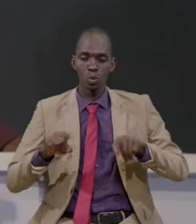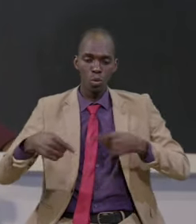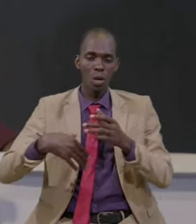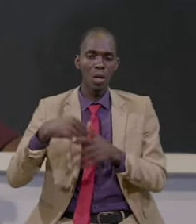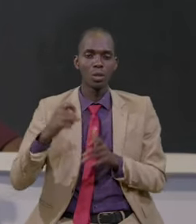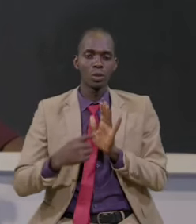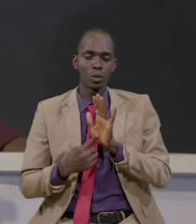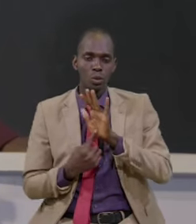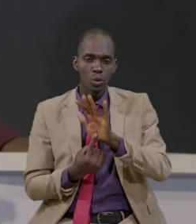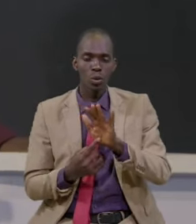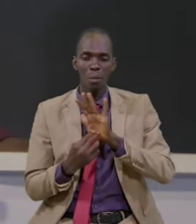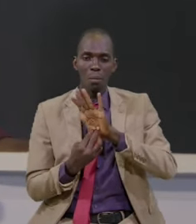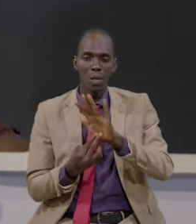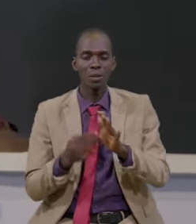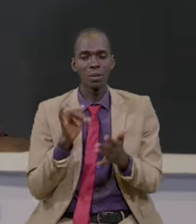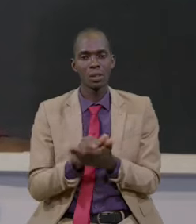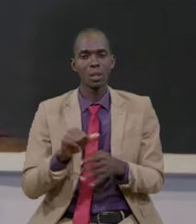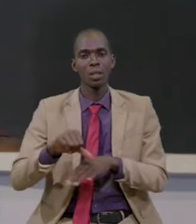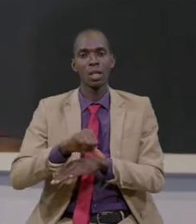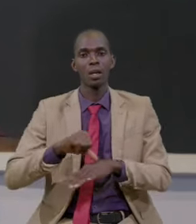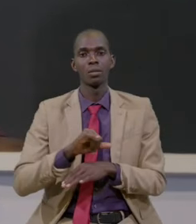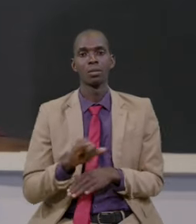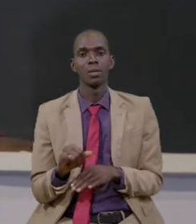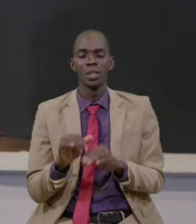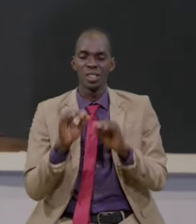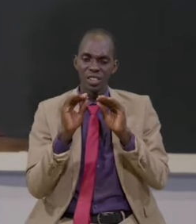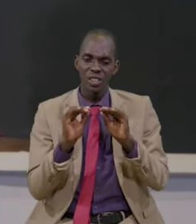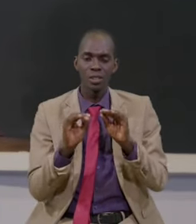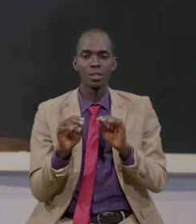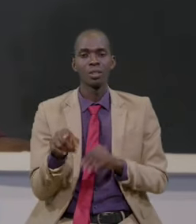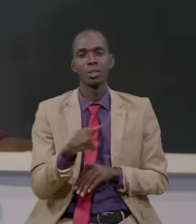manifester cette onction. Enseigne.